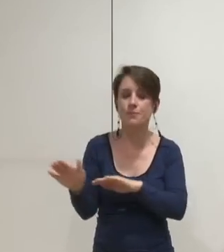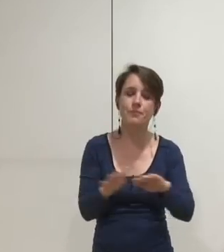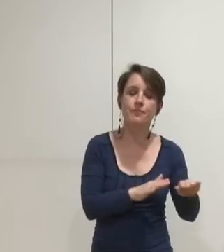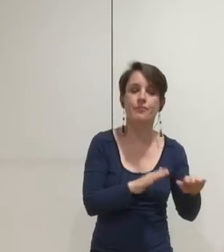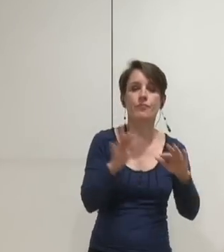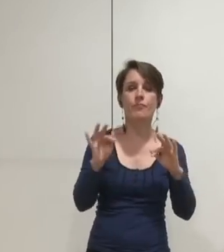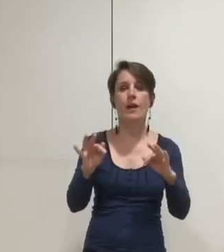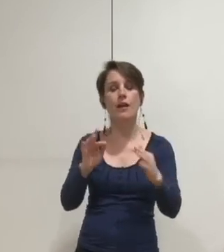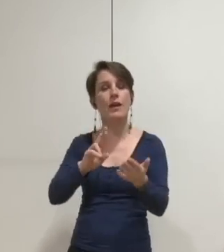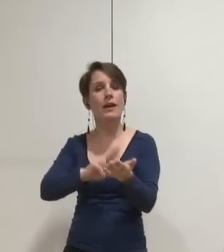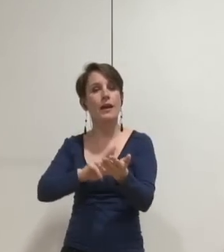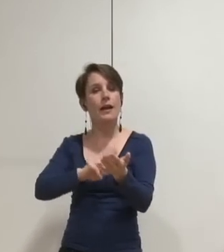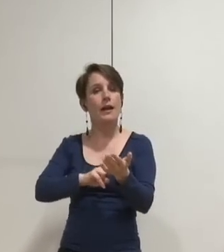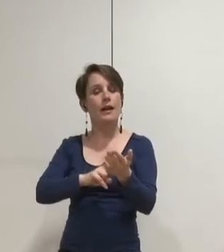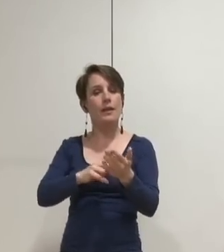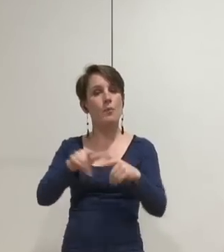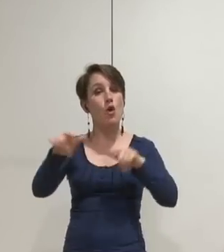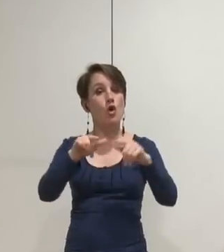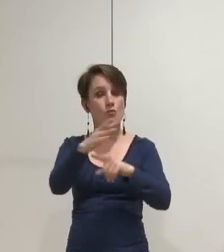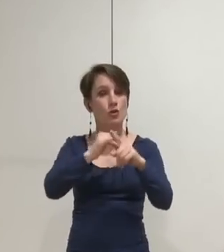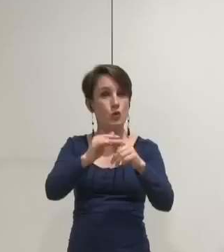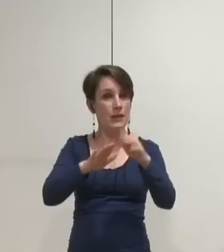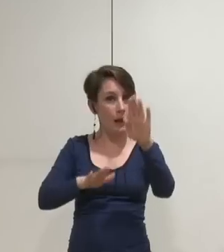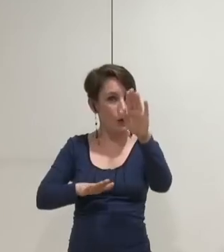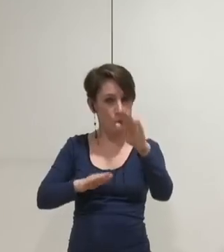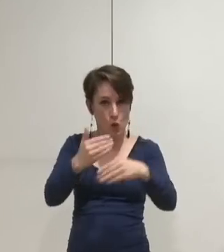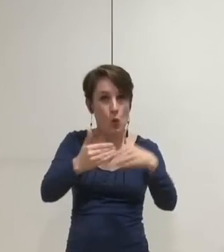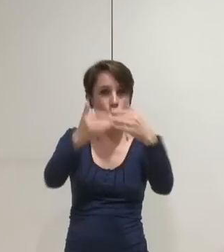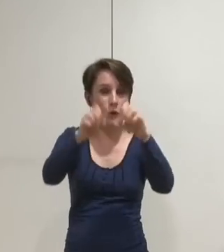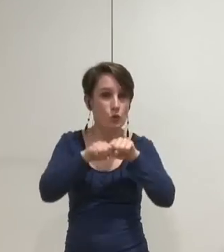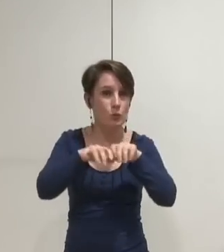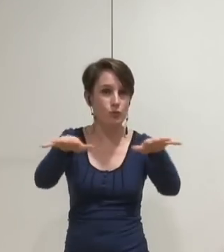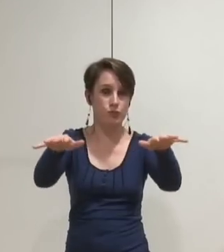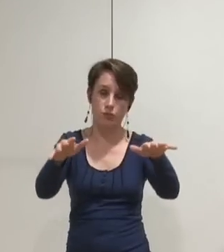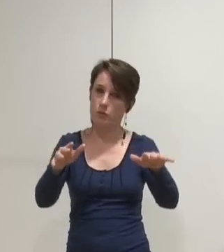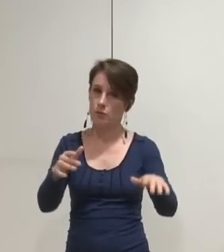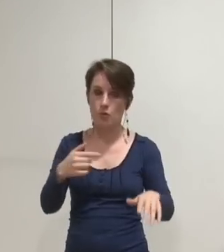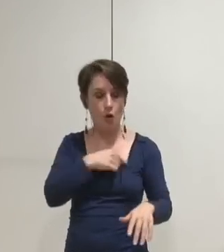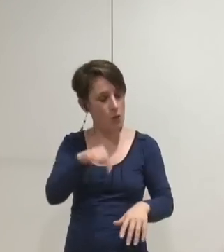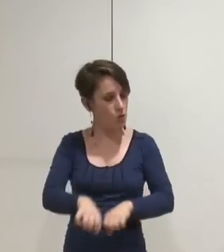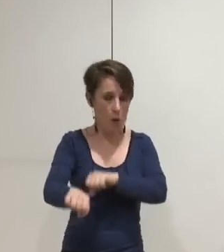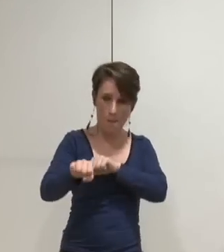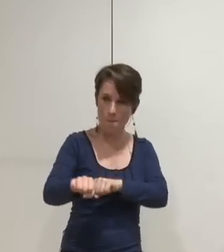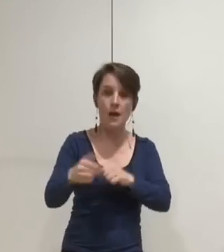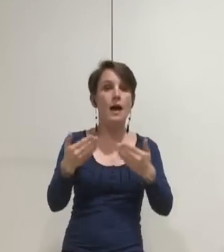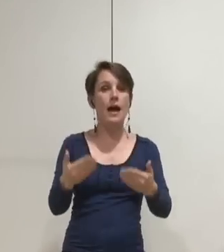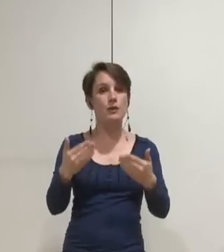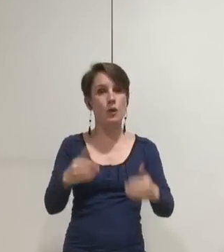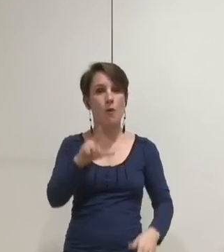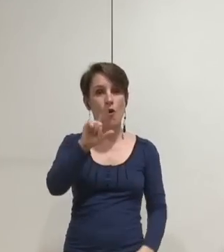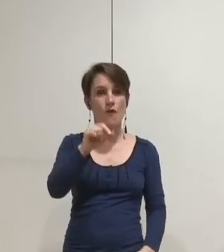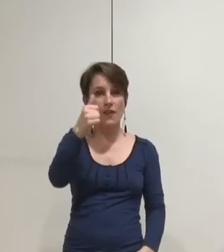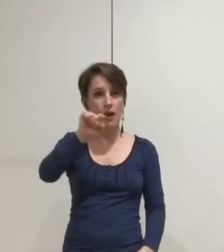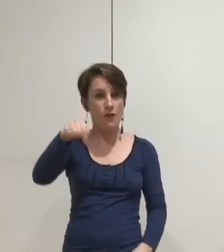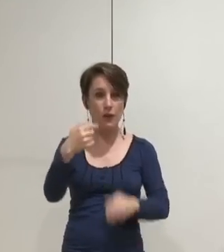laquelle notre municipalité se positionne politiquement on est à 21,8 % aujourd'hui pour le taux SRU et on a bien